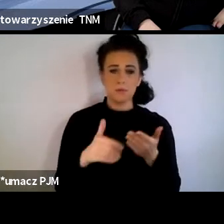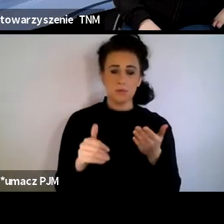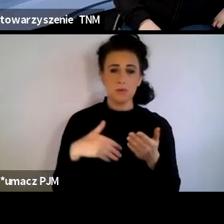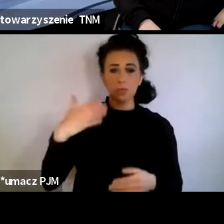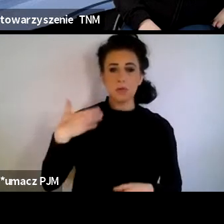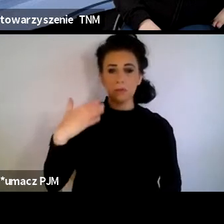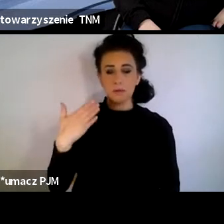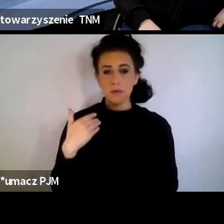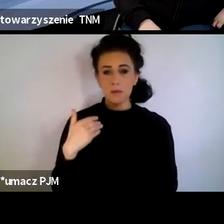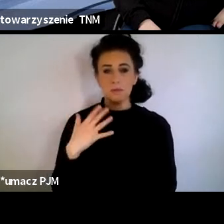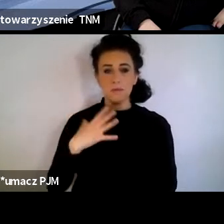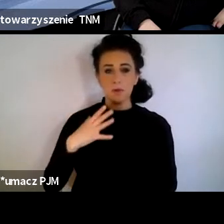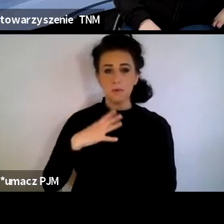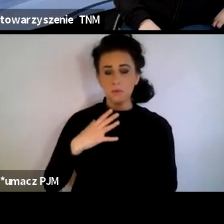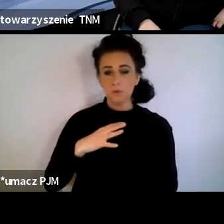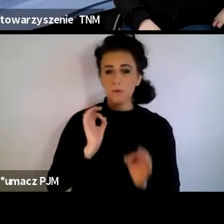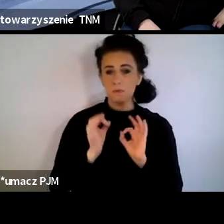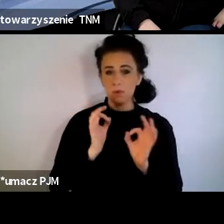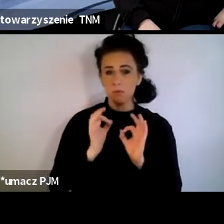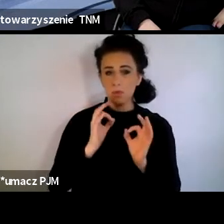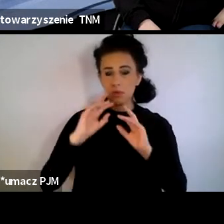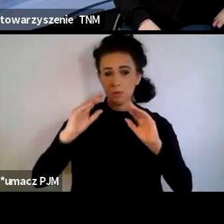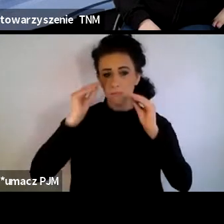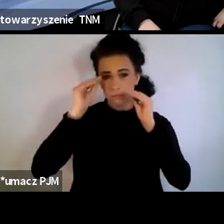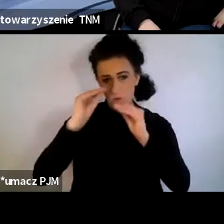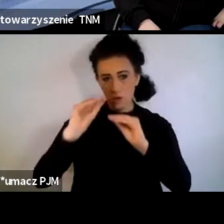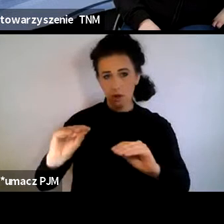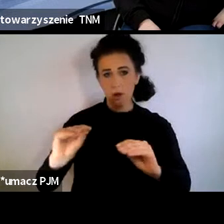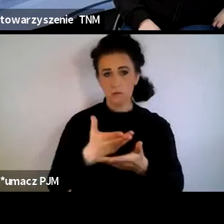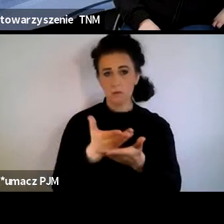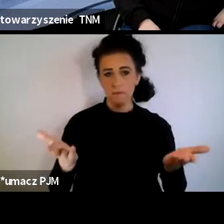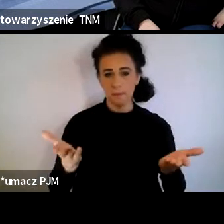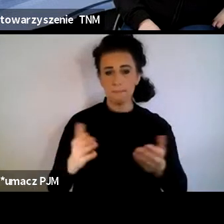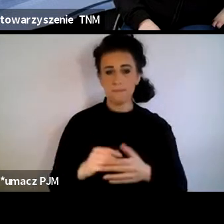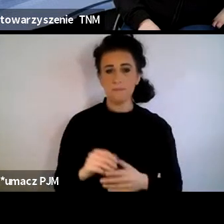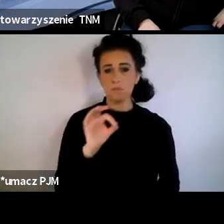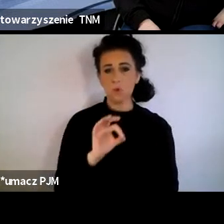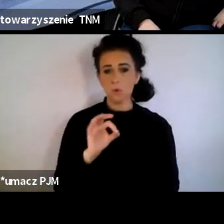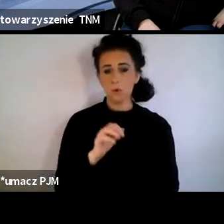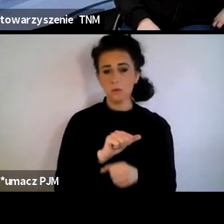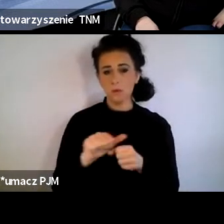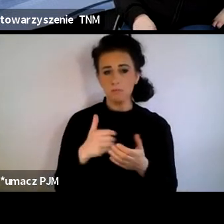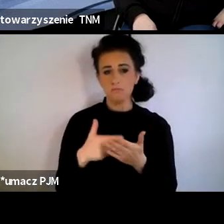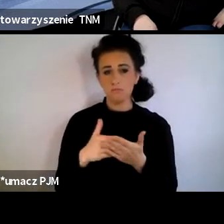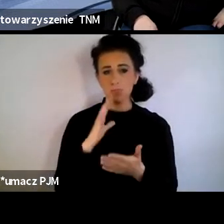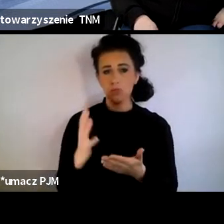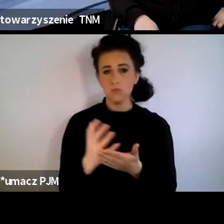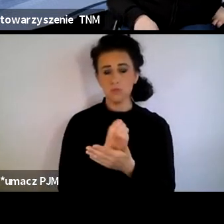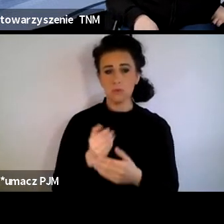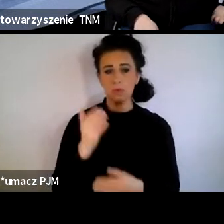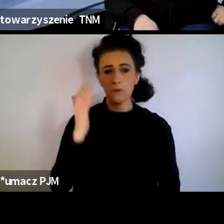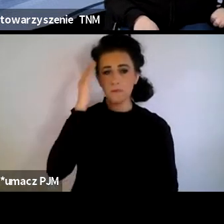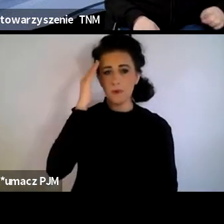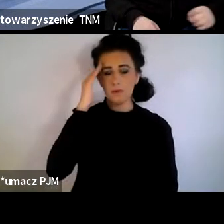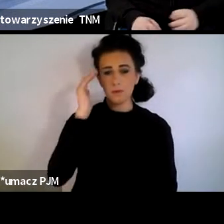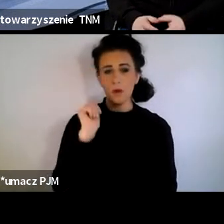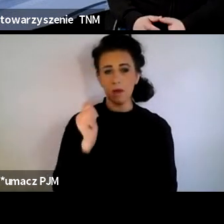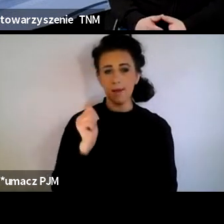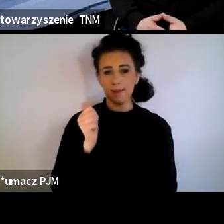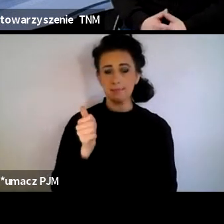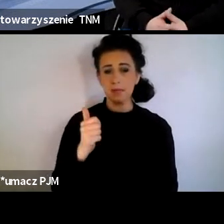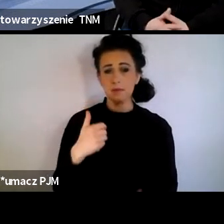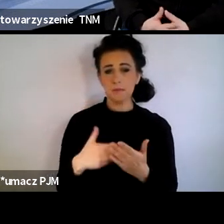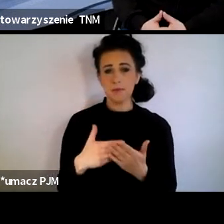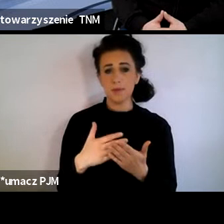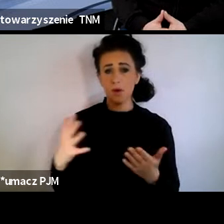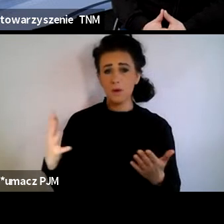z cennych informacji, które będzie przekazywał, bo jest okazja korzystać z wiedzy eksperta, to proszę państwa, nie chcemy tej okazji